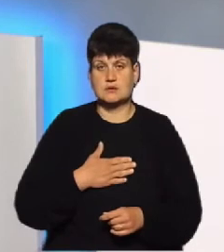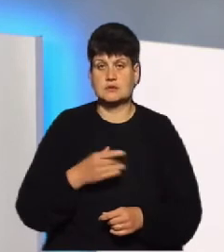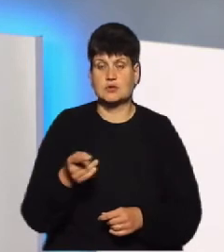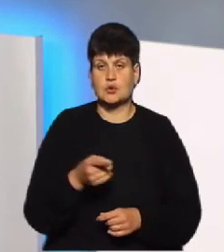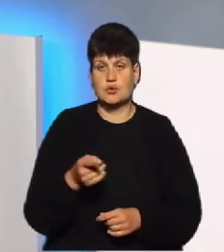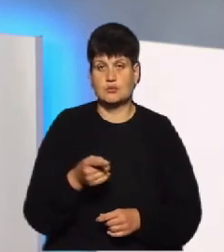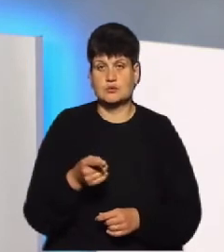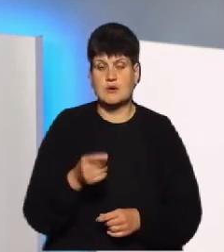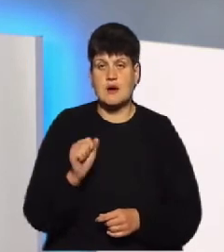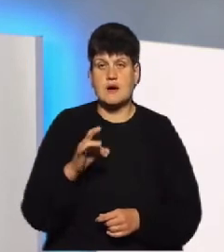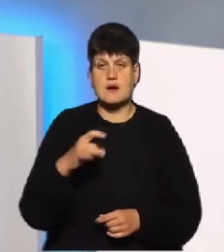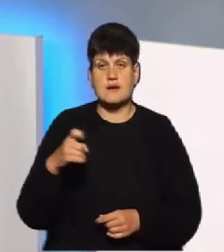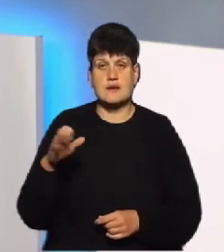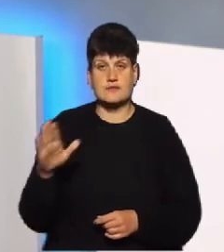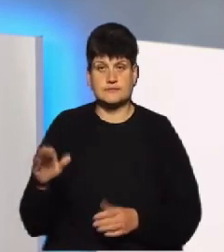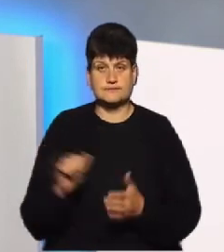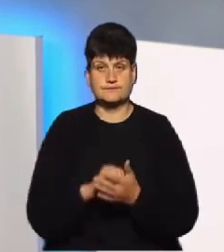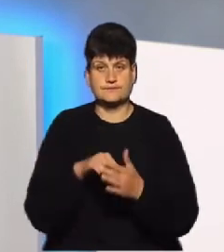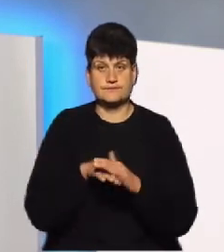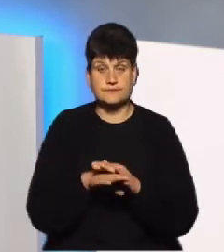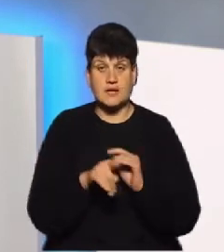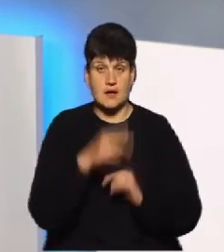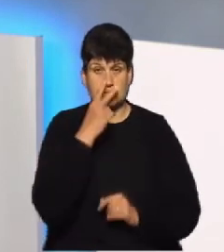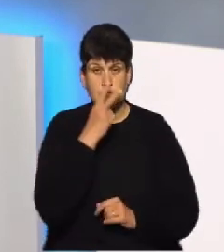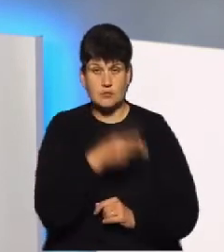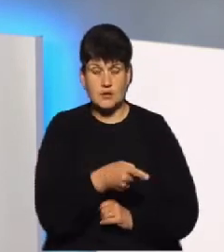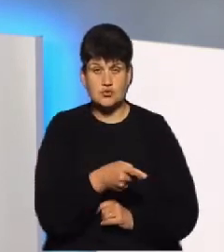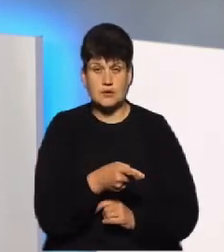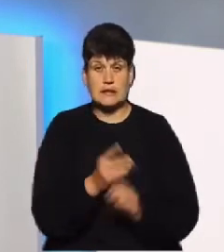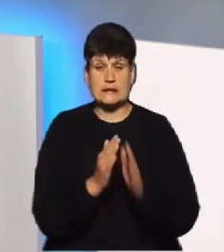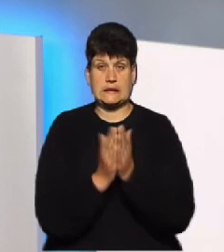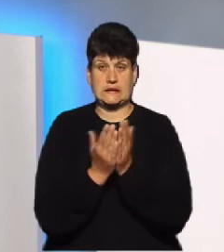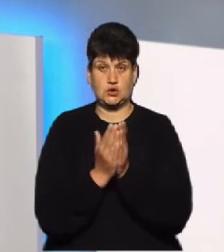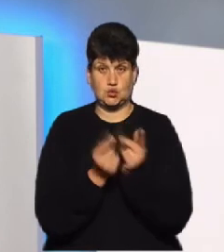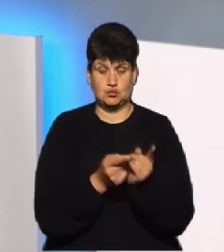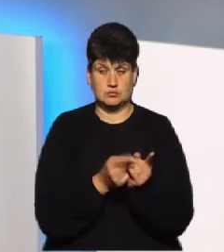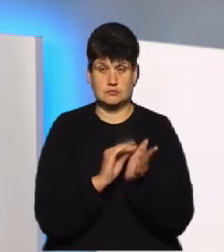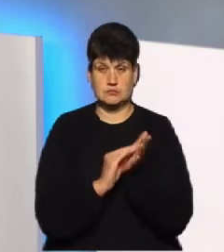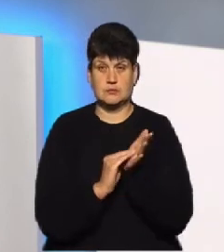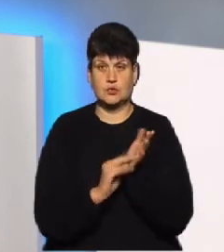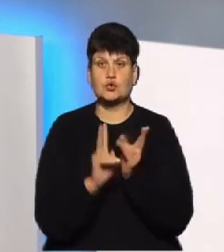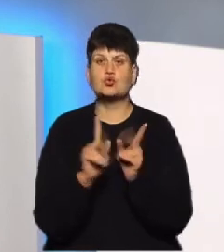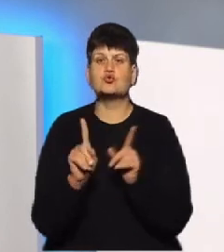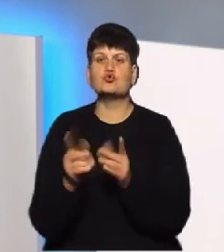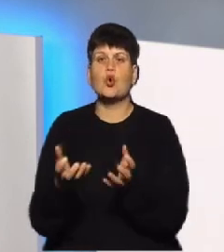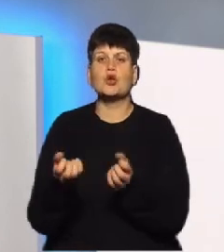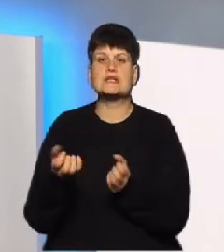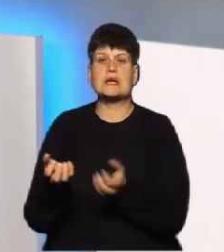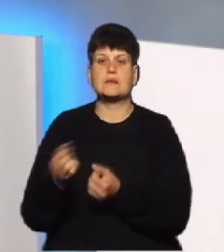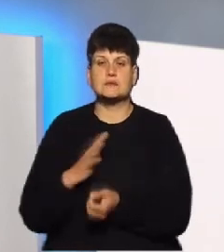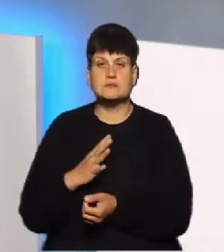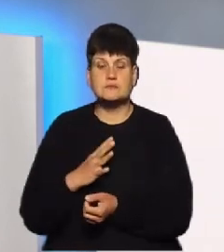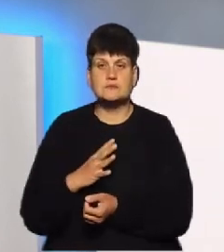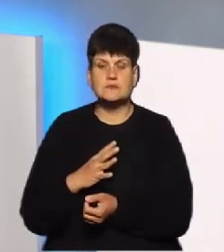архіві. І я там побачив амбарну книжку, де описано, хто що отримав. Щось